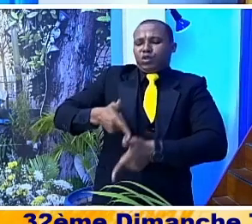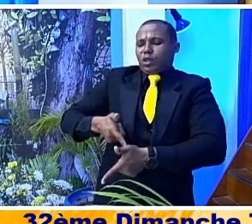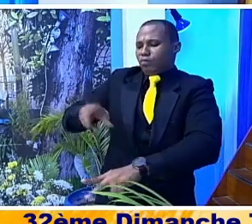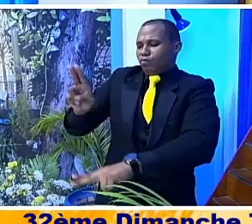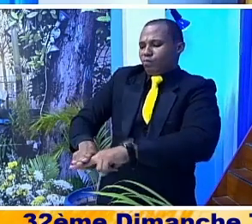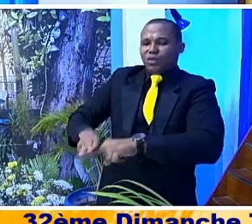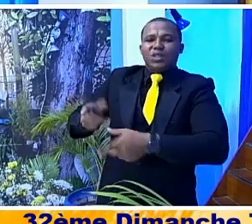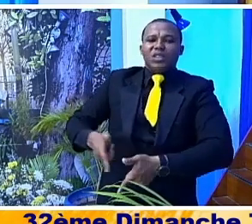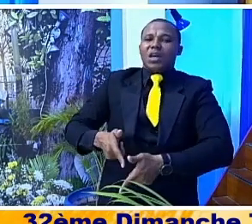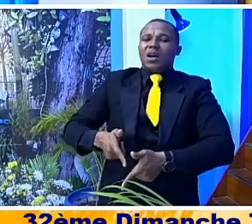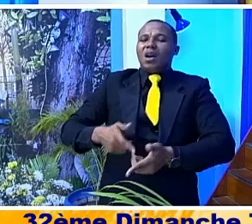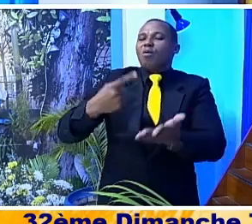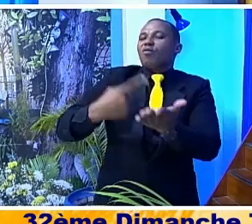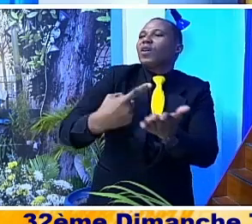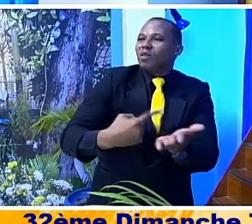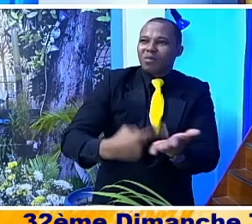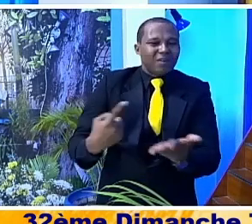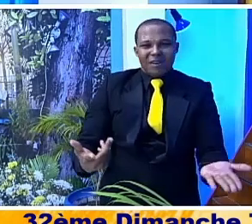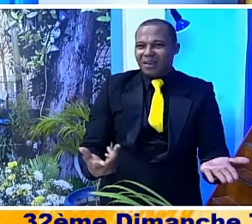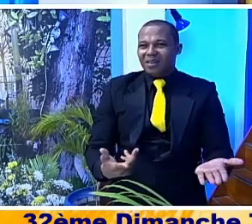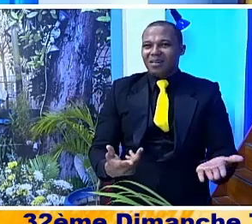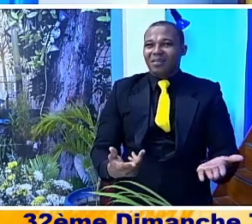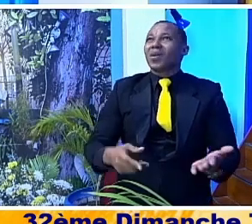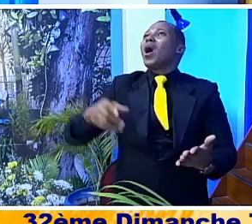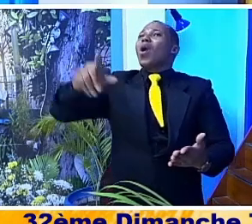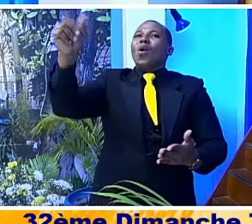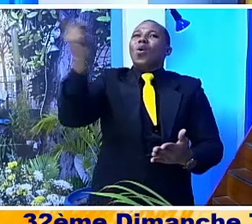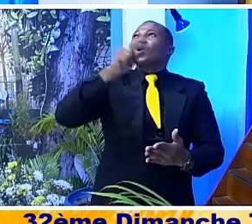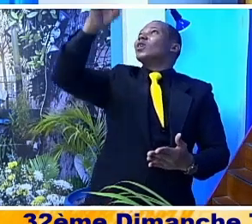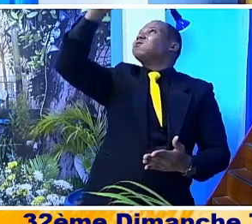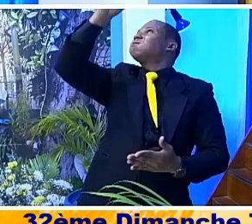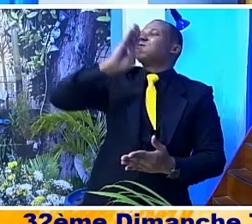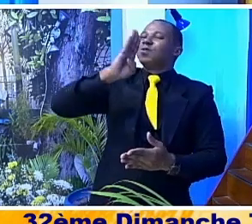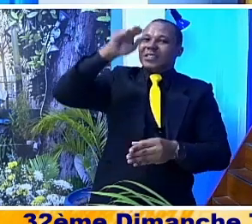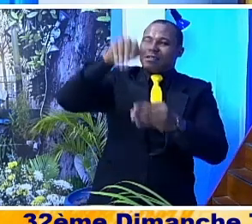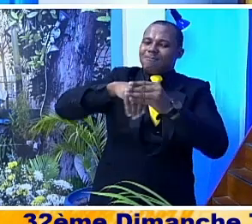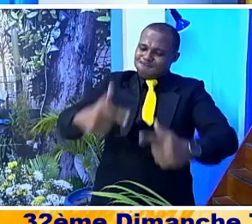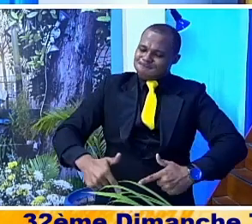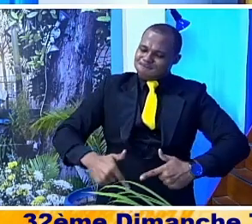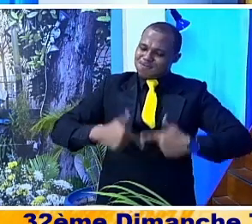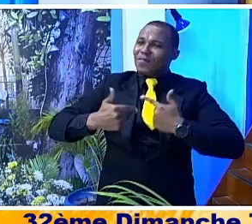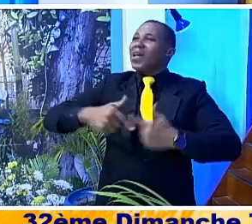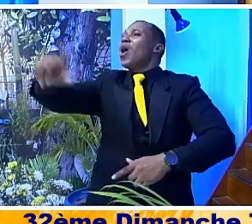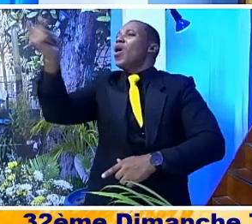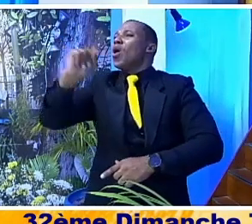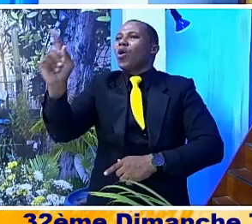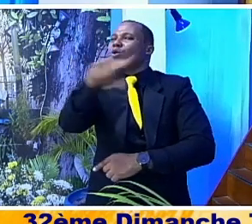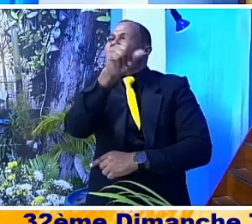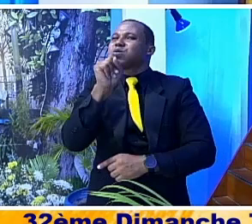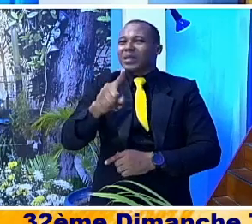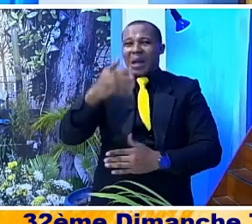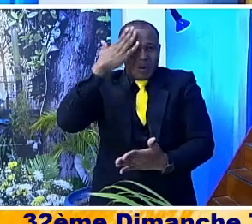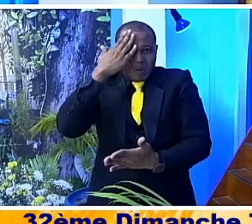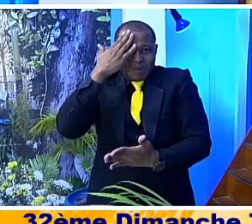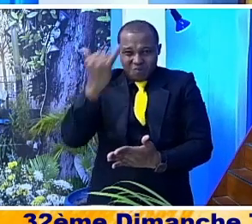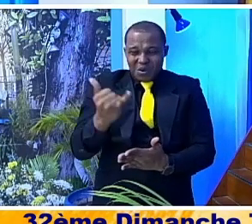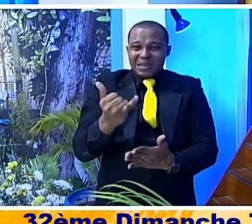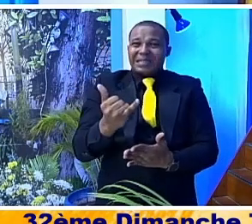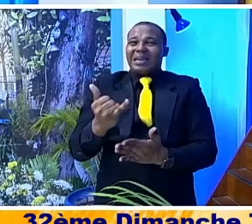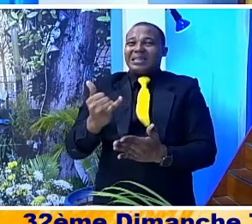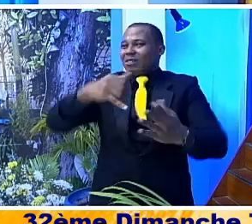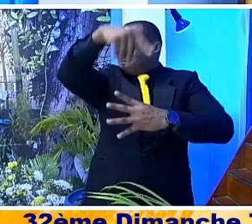comme monde pour faire le minimum. Côté bon Dieu qui te dans la vie nous en San Favel. Pour qui ça nous obligé quitter sac